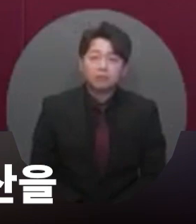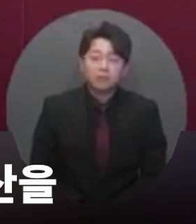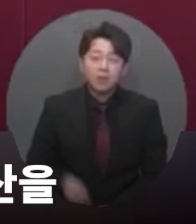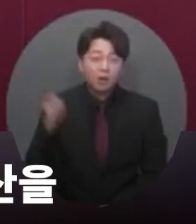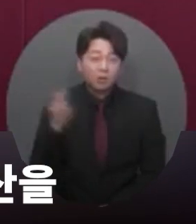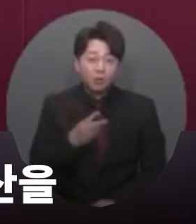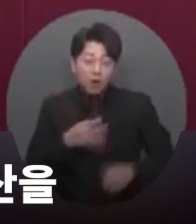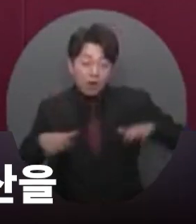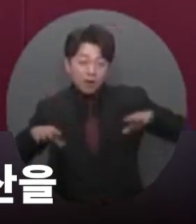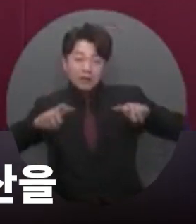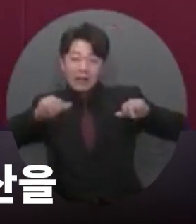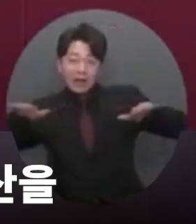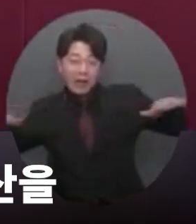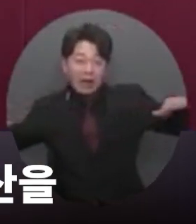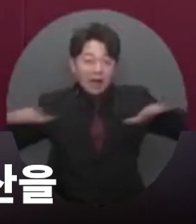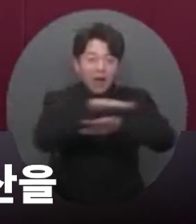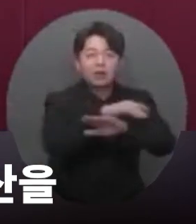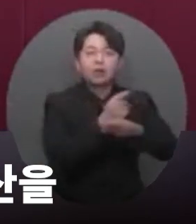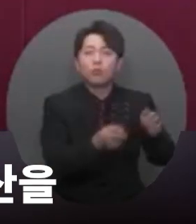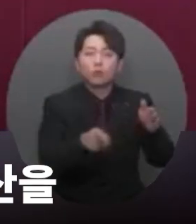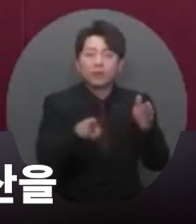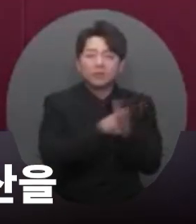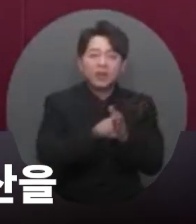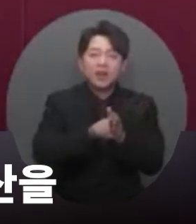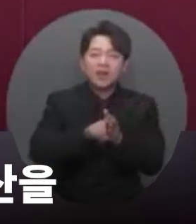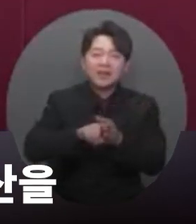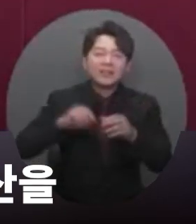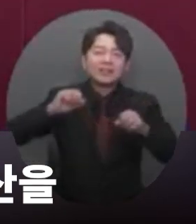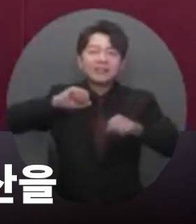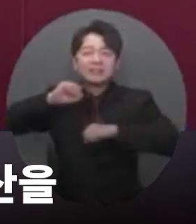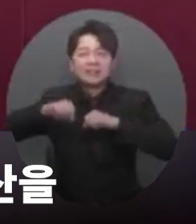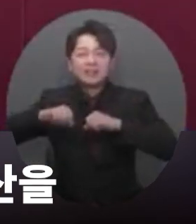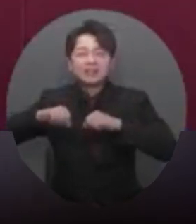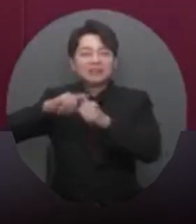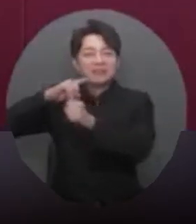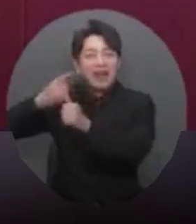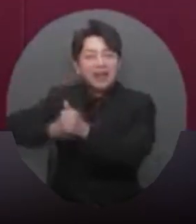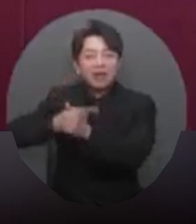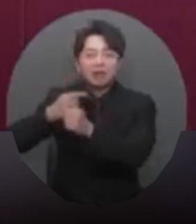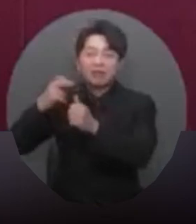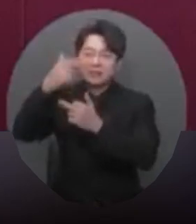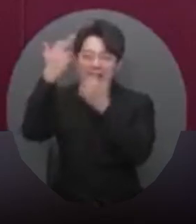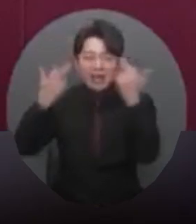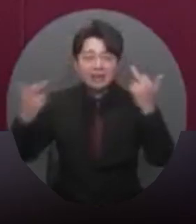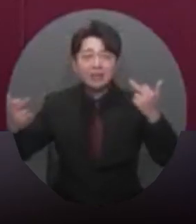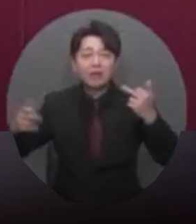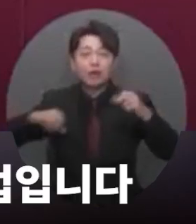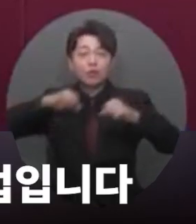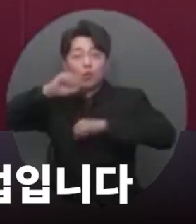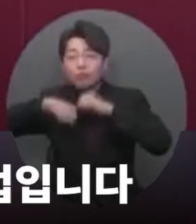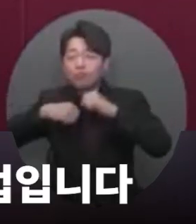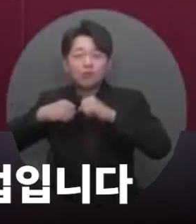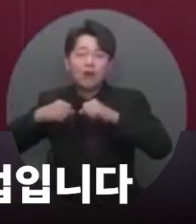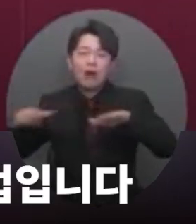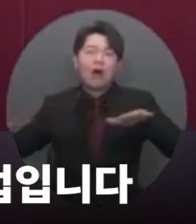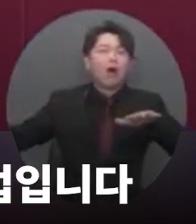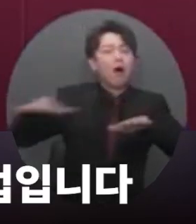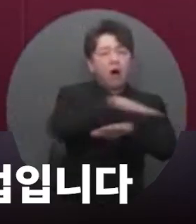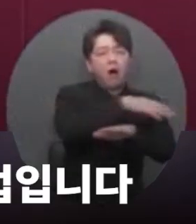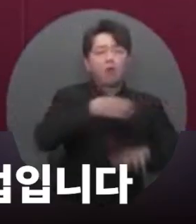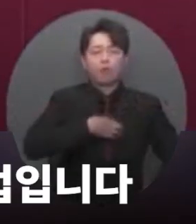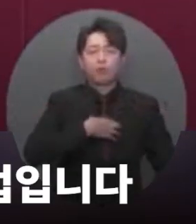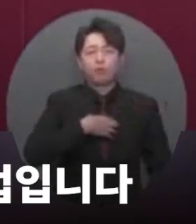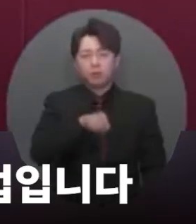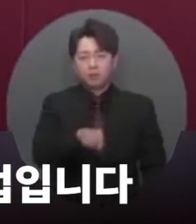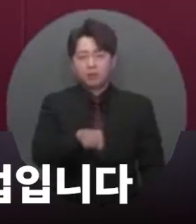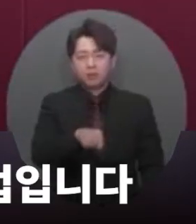1등급의 국수 붕 남산 성토 봉 3개의 산을 바다 속에 집어 넣어야 합니다 한마디로 배가 산으로 가는